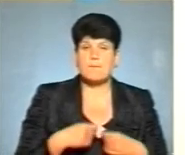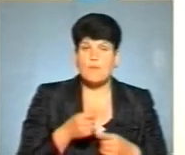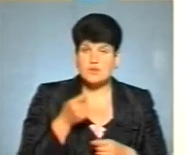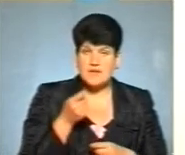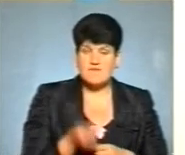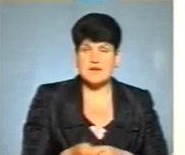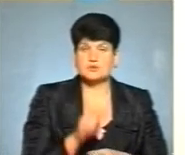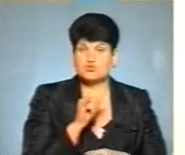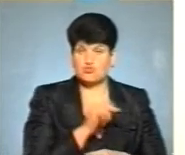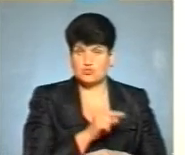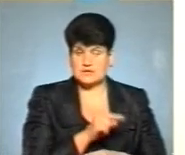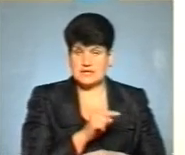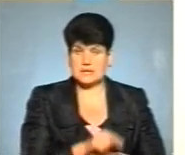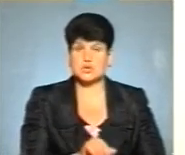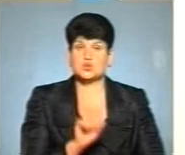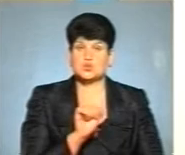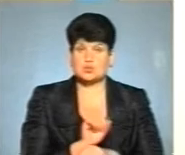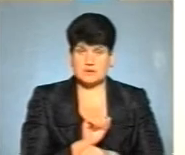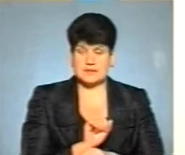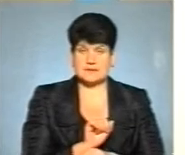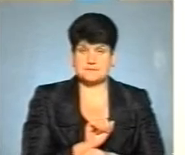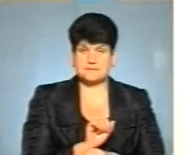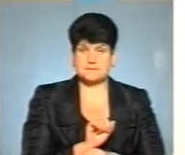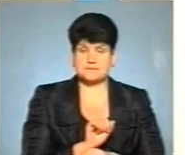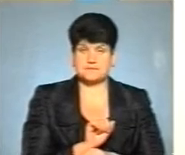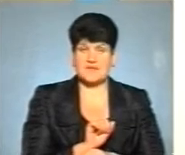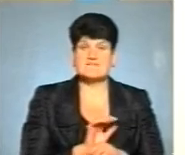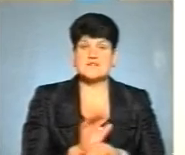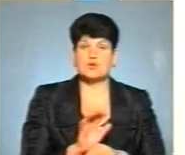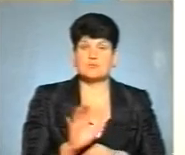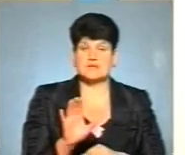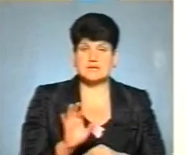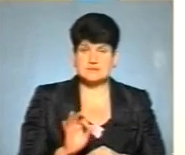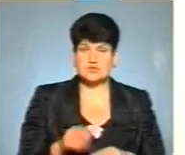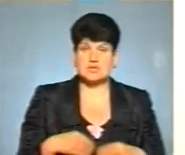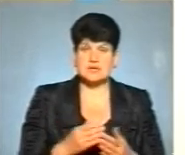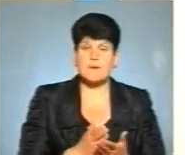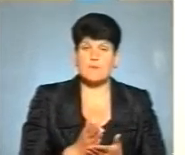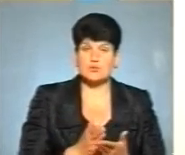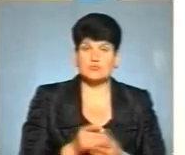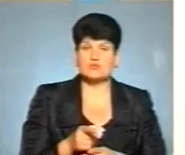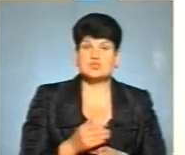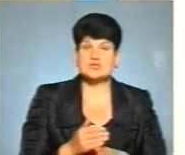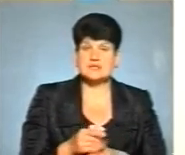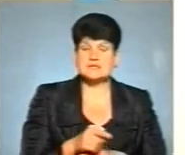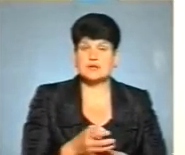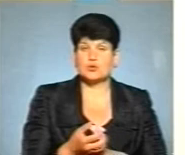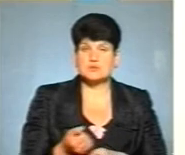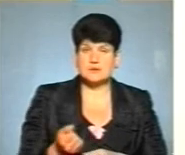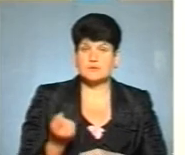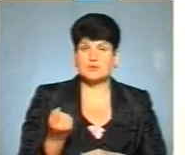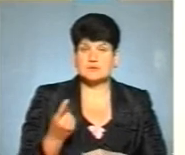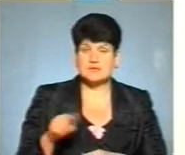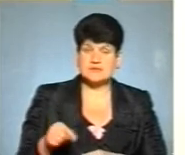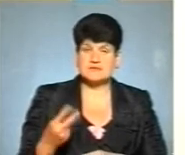них зупинене їхнє виробництво чи там надання послуг, вони частину з них отримували вже